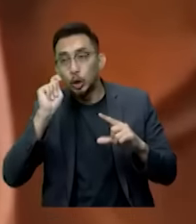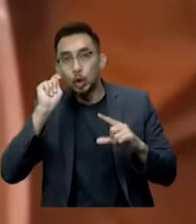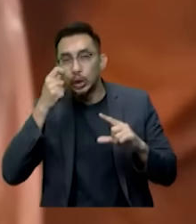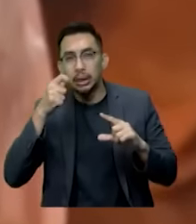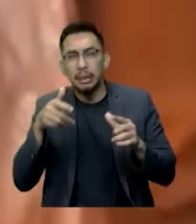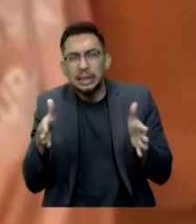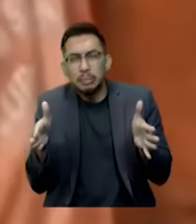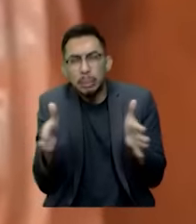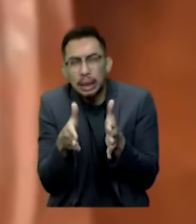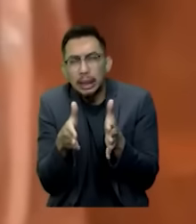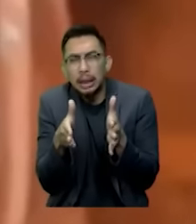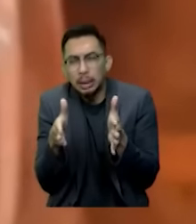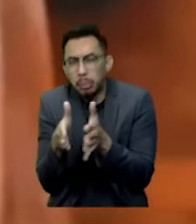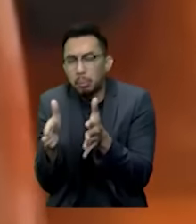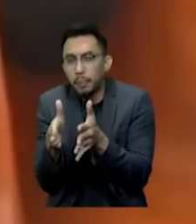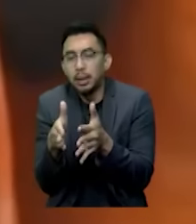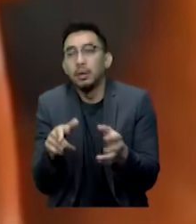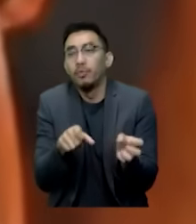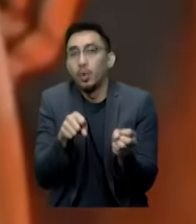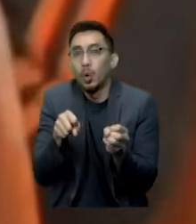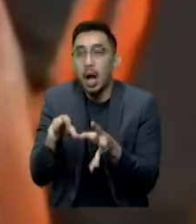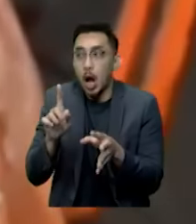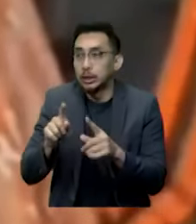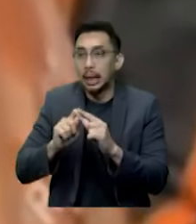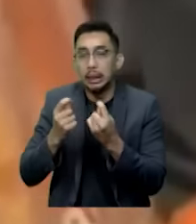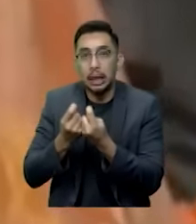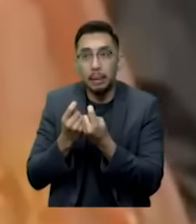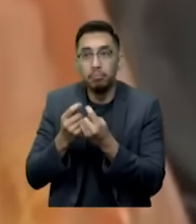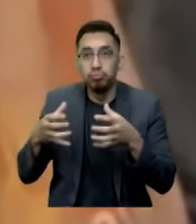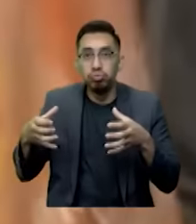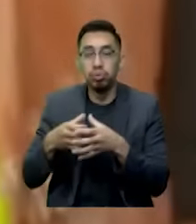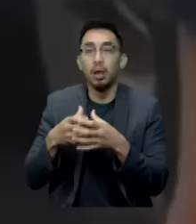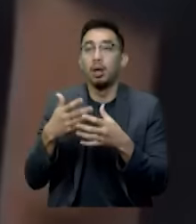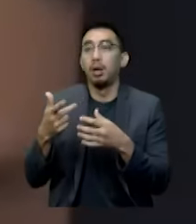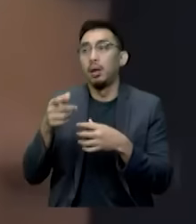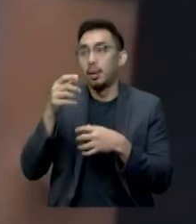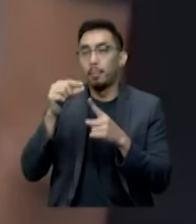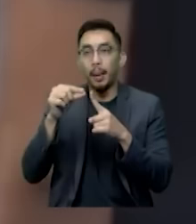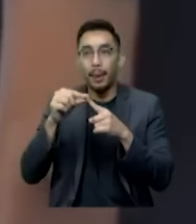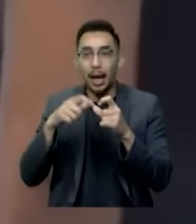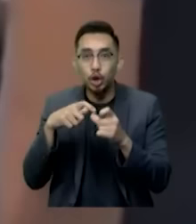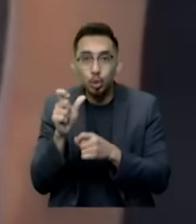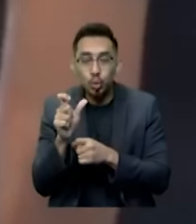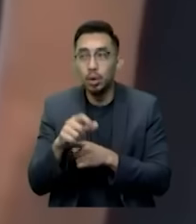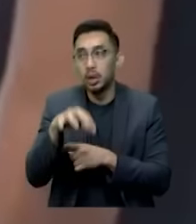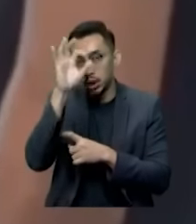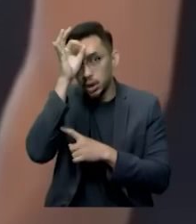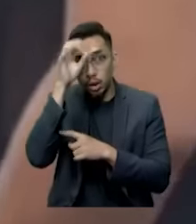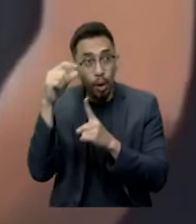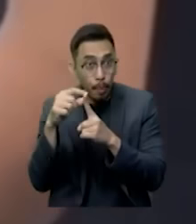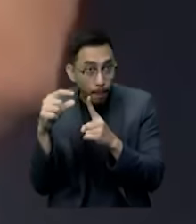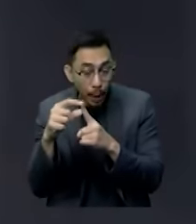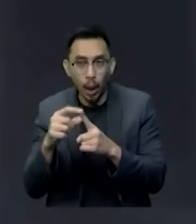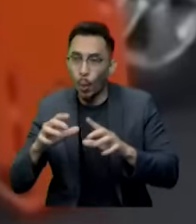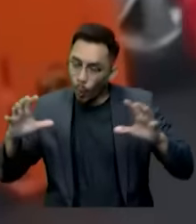obesitas ini harus melibatkan petugas gabungan dari PPSU dan Satpol PP. Tak berapa lama, ibu berusia